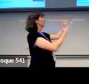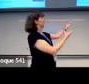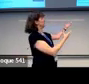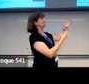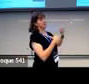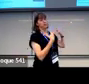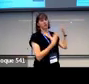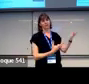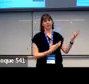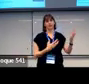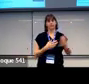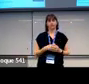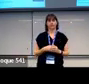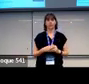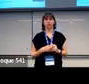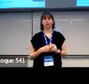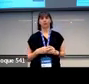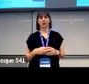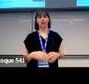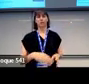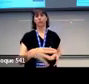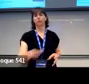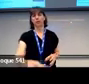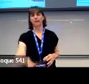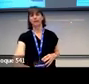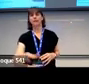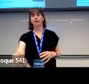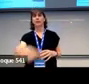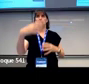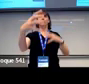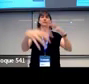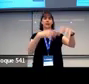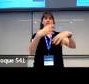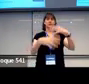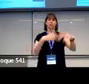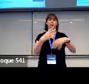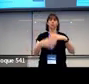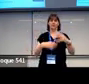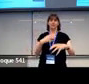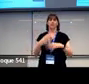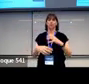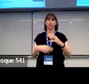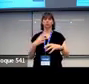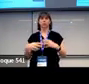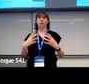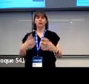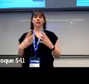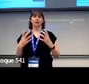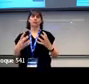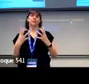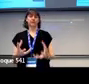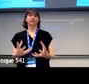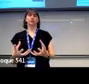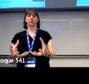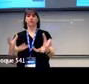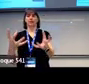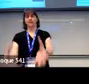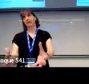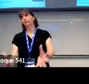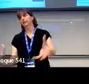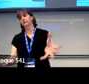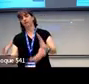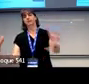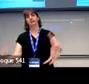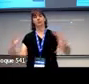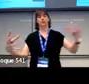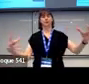donc ça tombait bien, c'était un des gens avec qui j'avais déjà collaboré, qui nous ont beaucoup aidés dans l'idéation là, au mois de septembre, beaucoup, quand on a décidé qu'on le faisait à